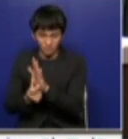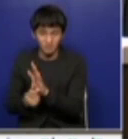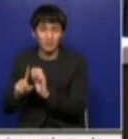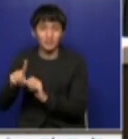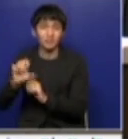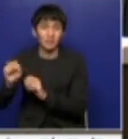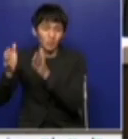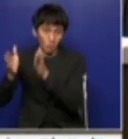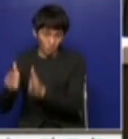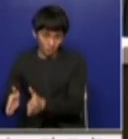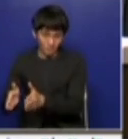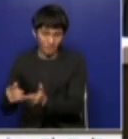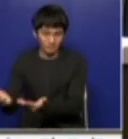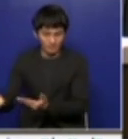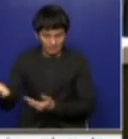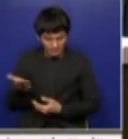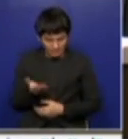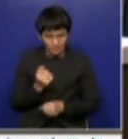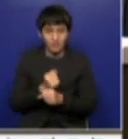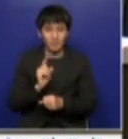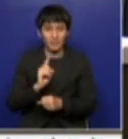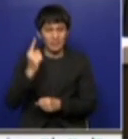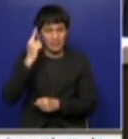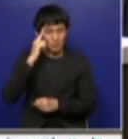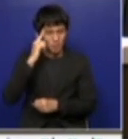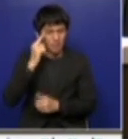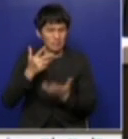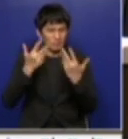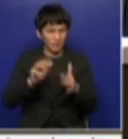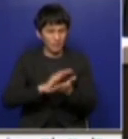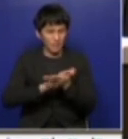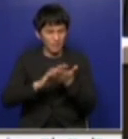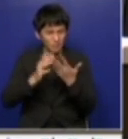รัฐบาลพูดบอกว่าจะเสร็จวันที่ 11พฤศจิกายน